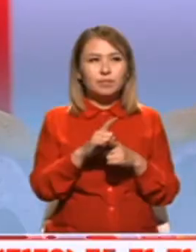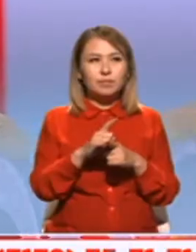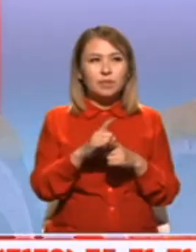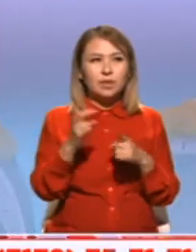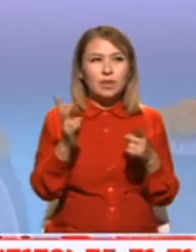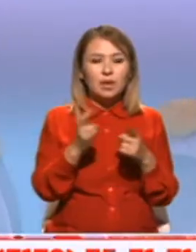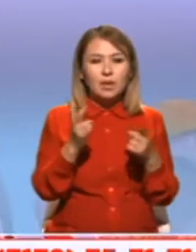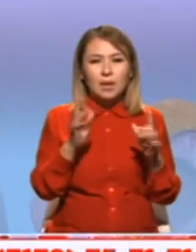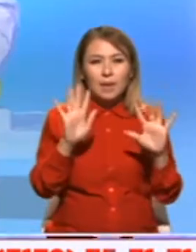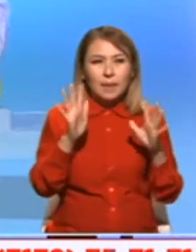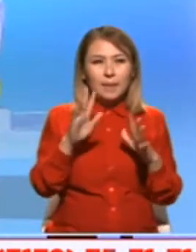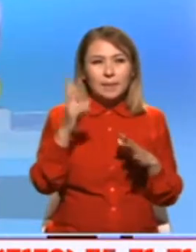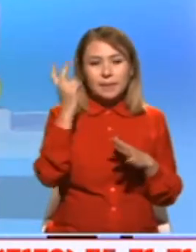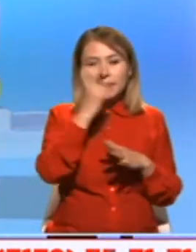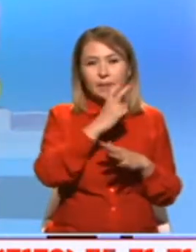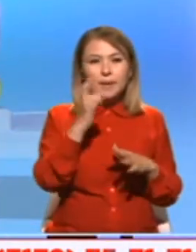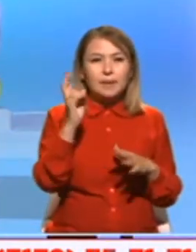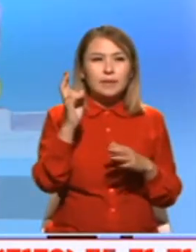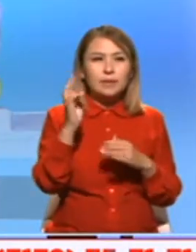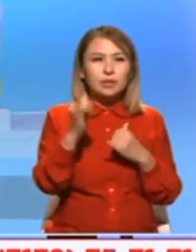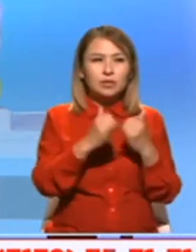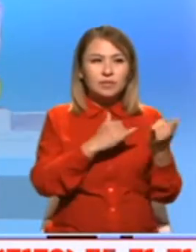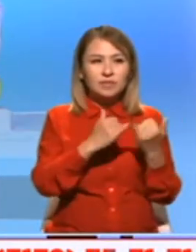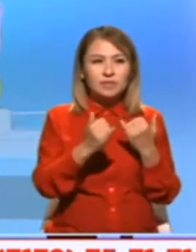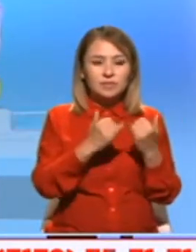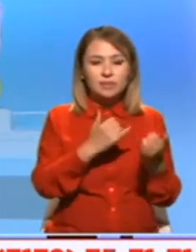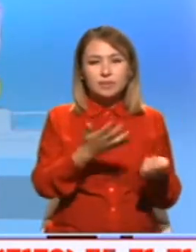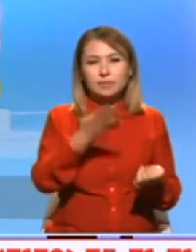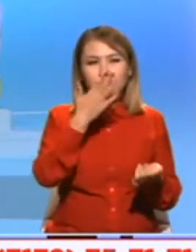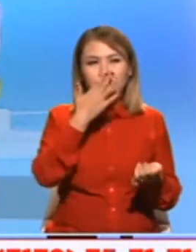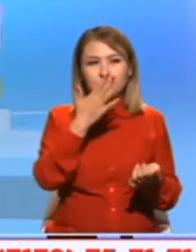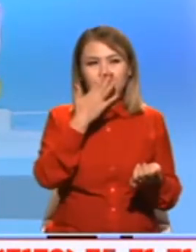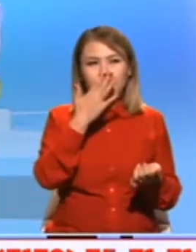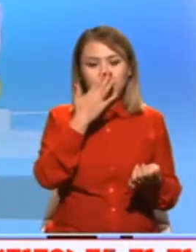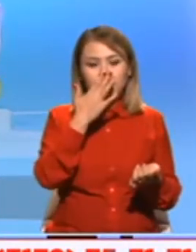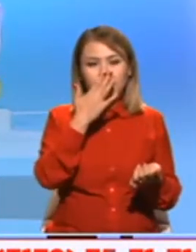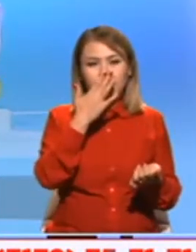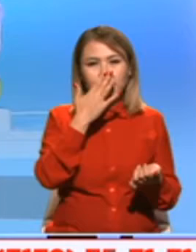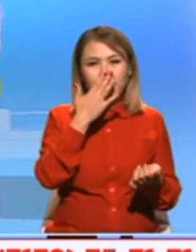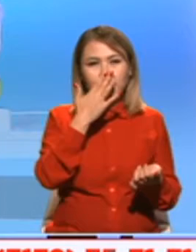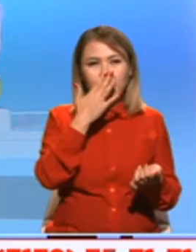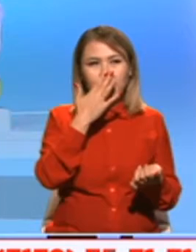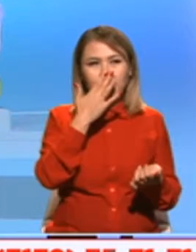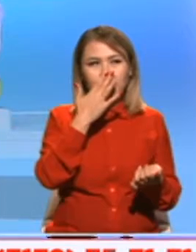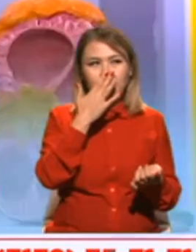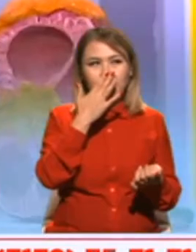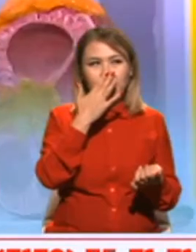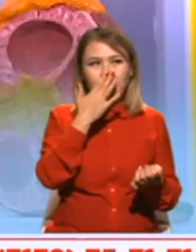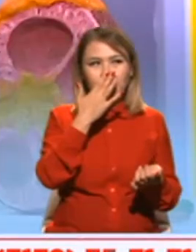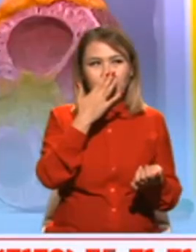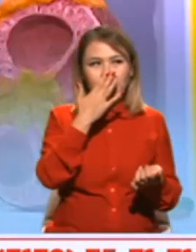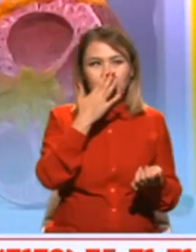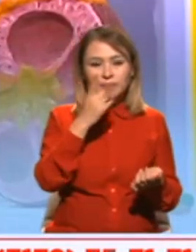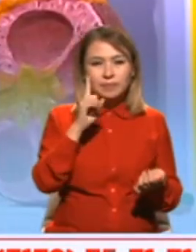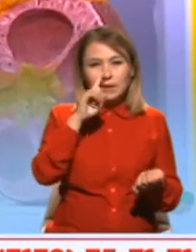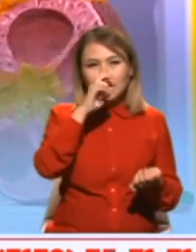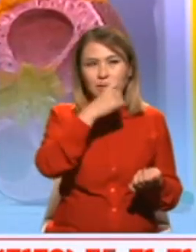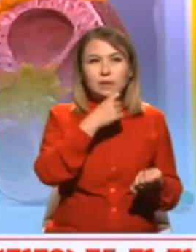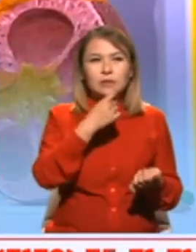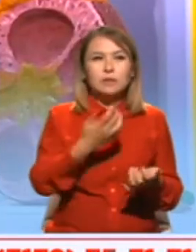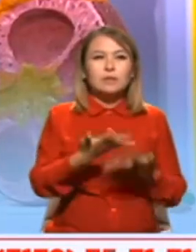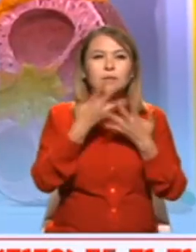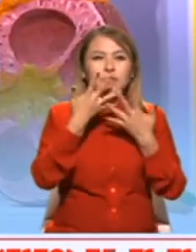прозрачный түсте, иә, ақшыл сары түске айналады, иісі ащы бола ма? Иісі, я, резкий запах болат,